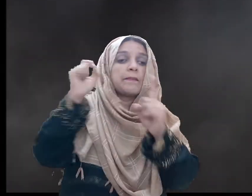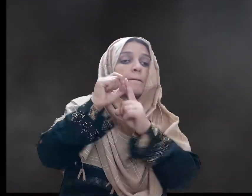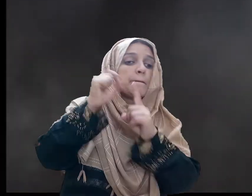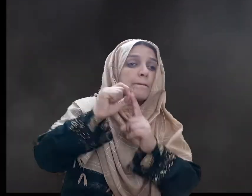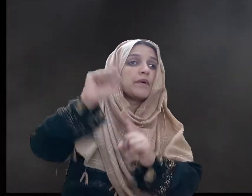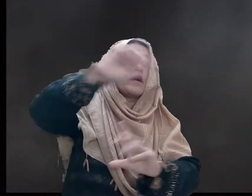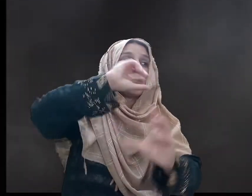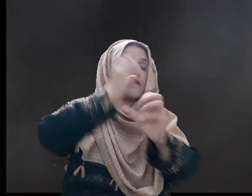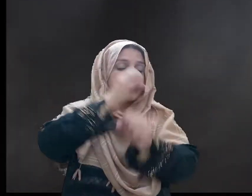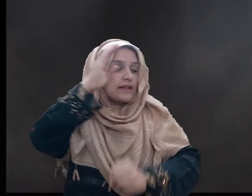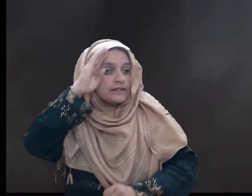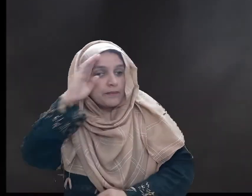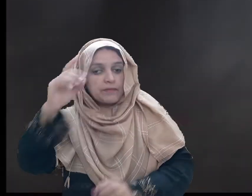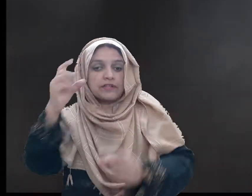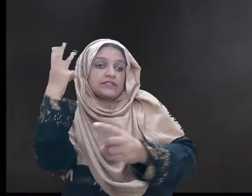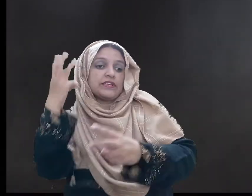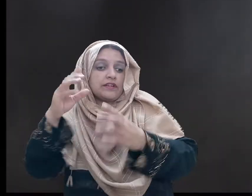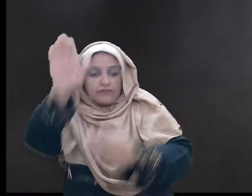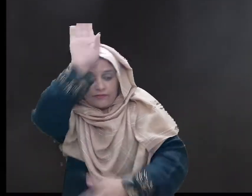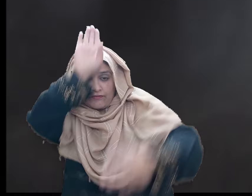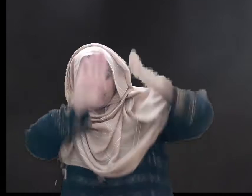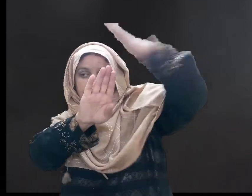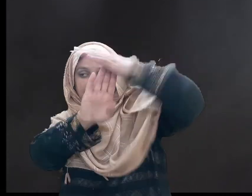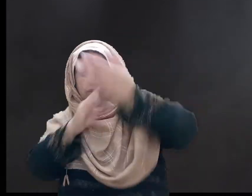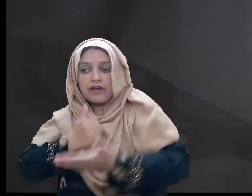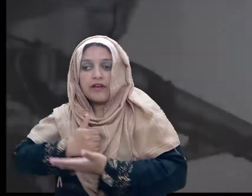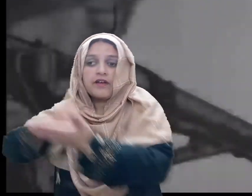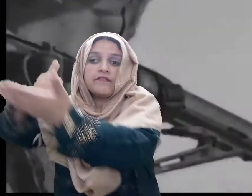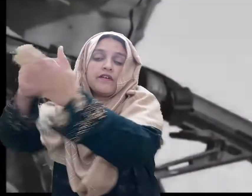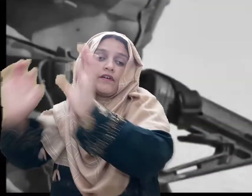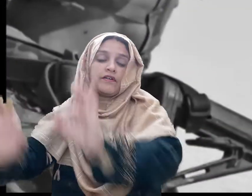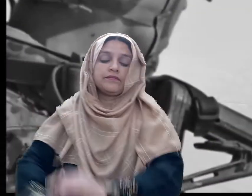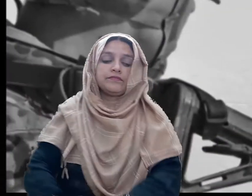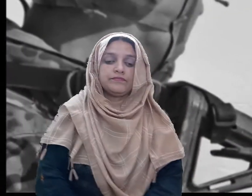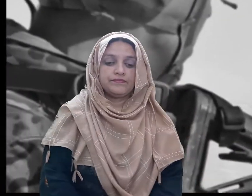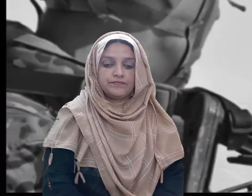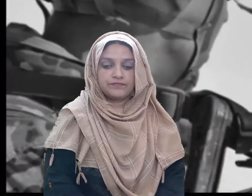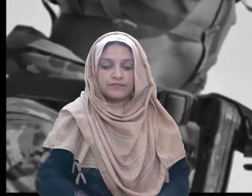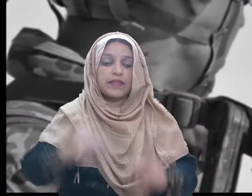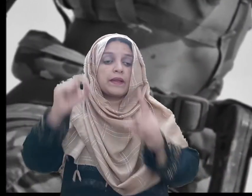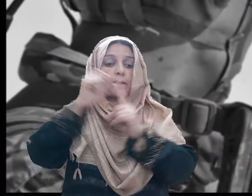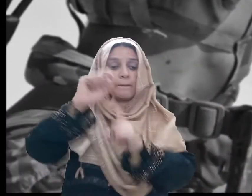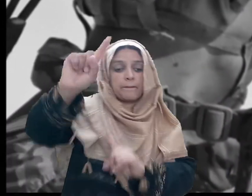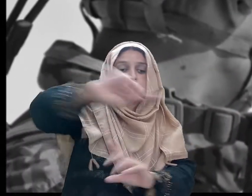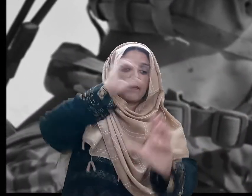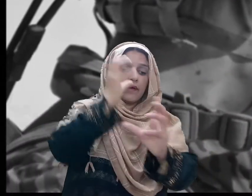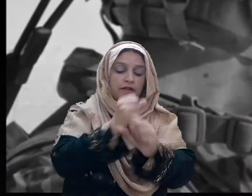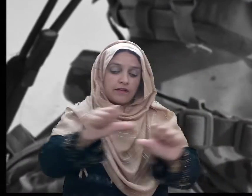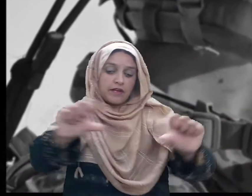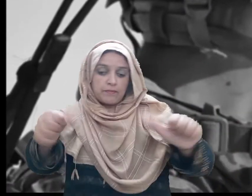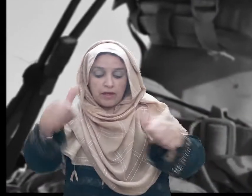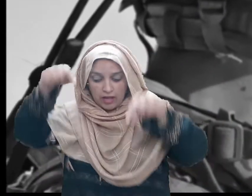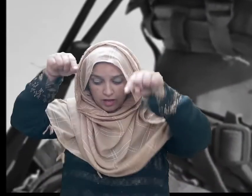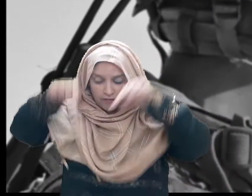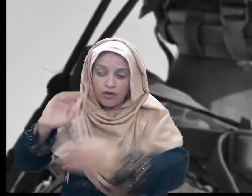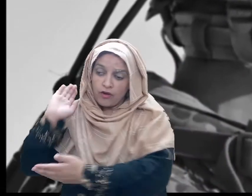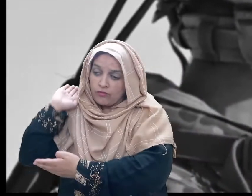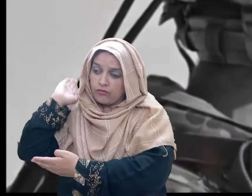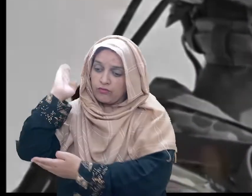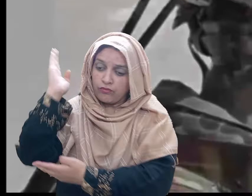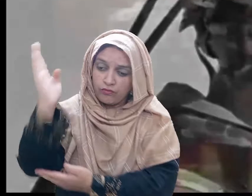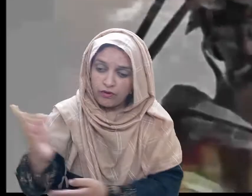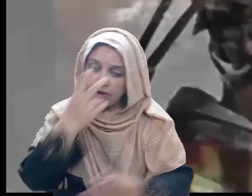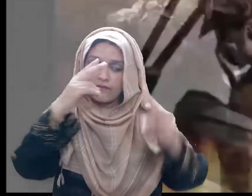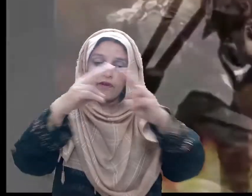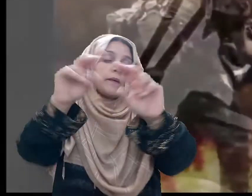اسلامی ممالک کی تیسری بڑی فوجی قوت ہونے کا اعزاز حاصل ہے۔ پاکستان اپنے قیام سے لے کے اب تک بیرونی قوتوں کے نشانے پہ رہا